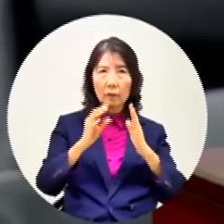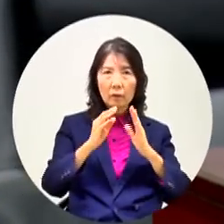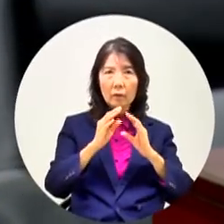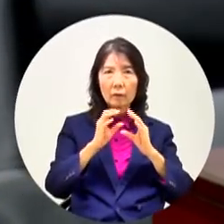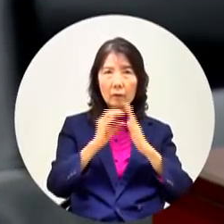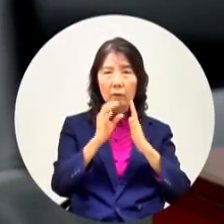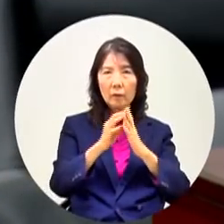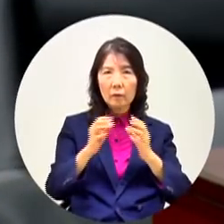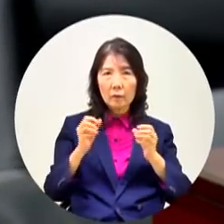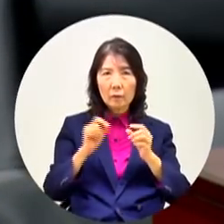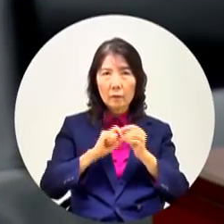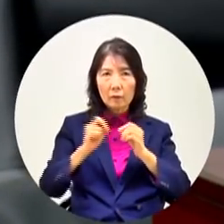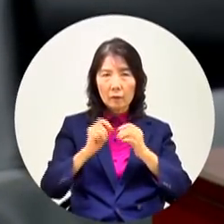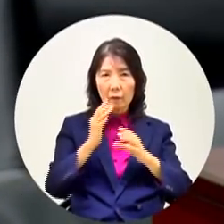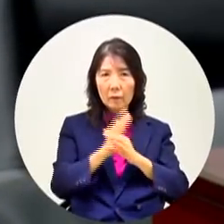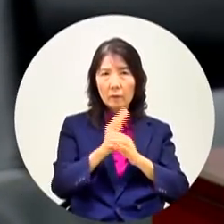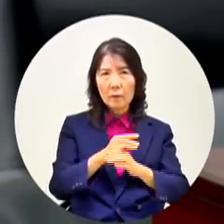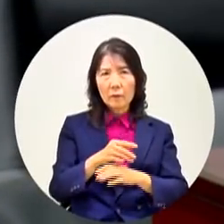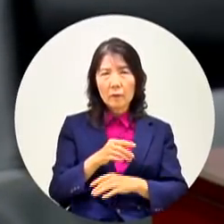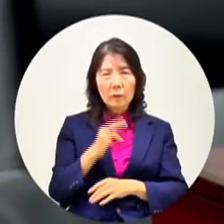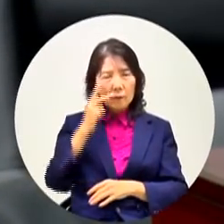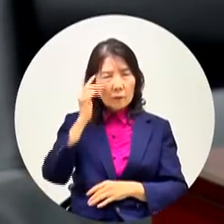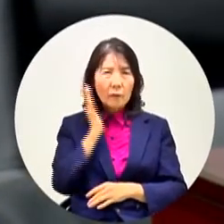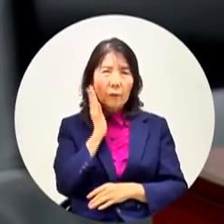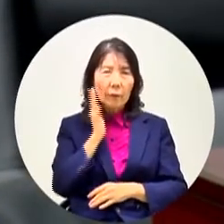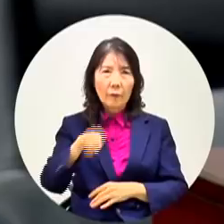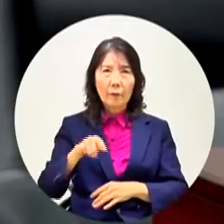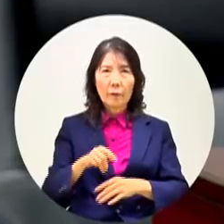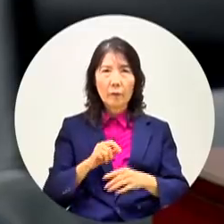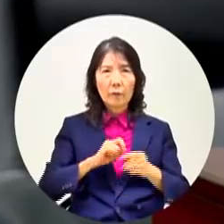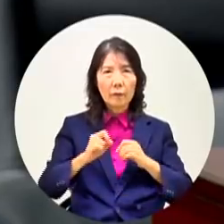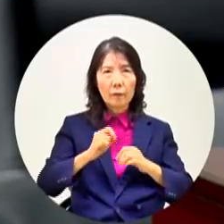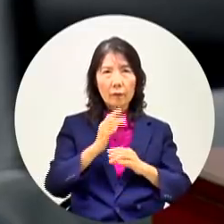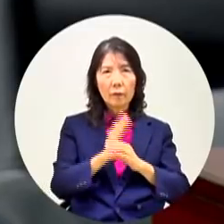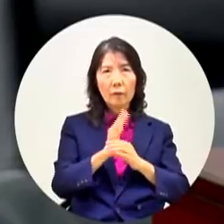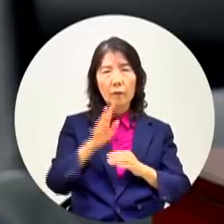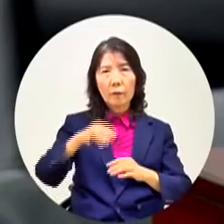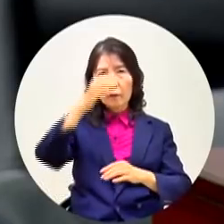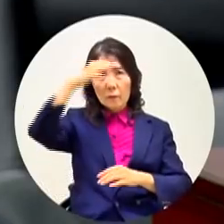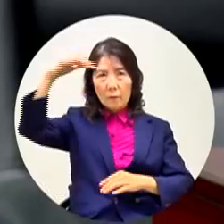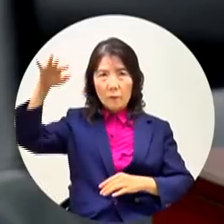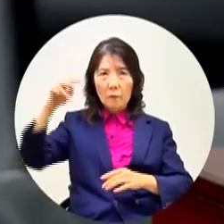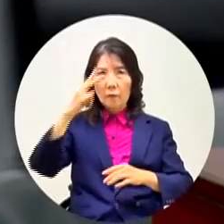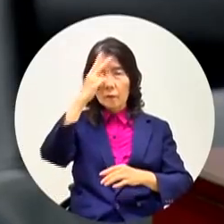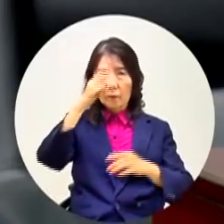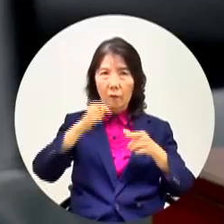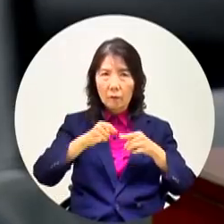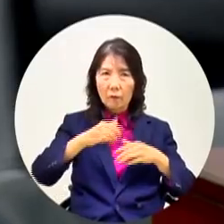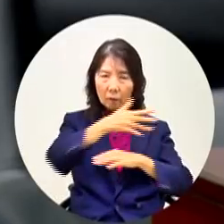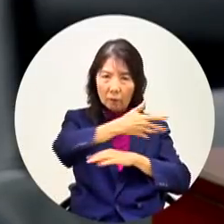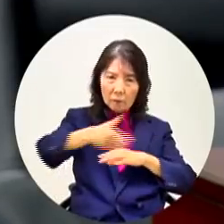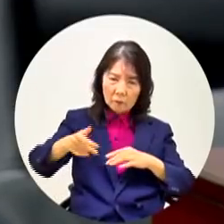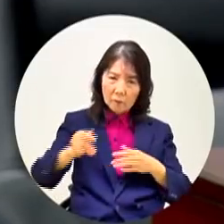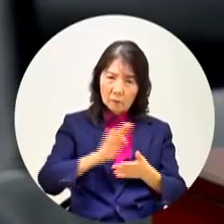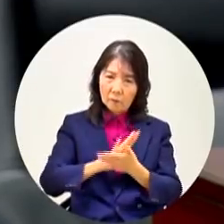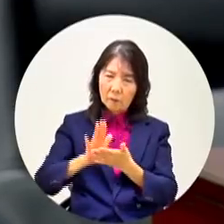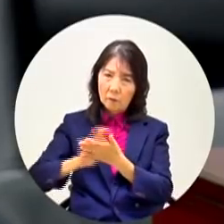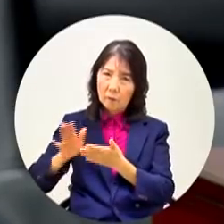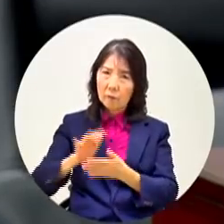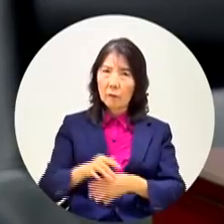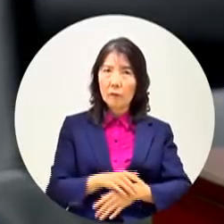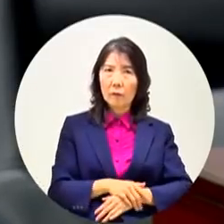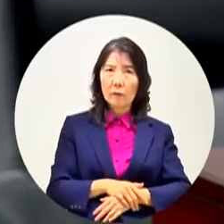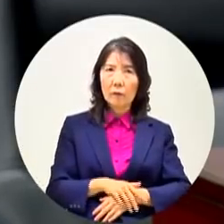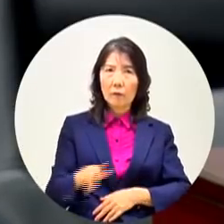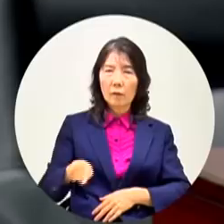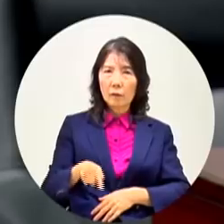就我刚刚做无差的，伊的规划当中，我们的那个凤山曹公进的整治当中，为着咱